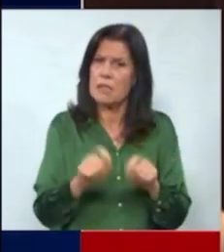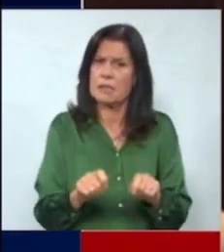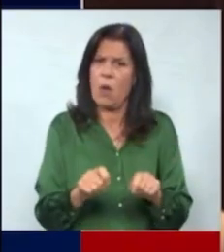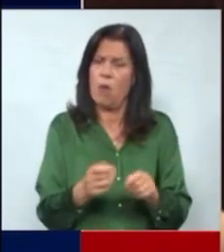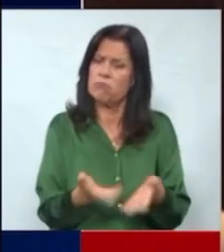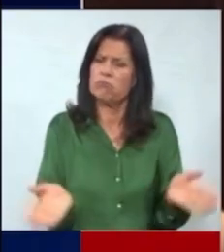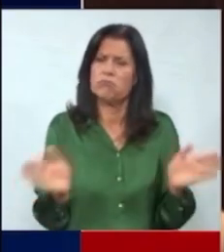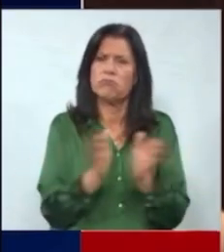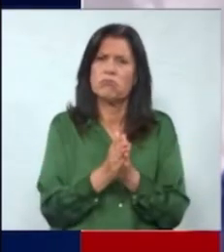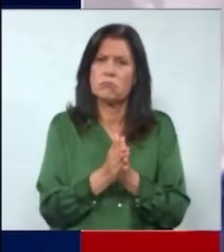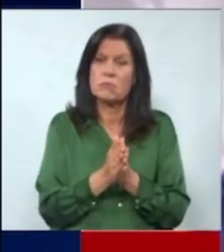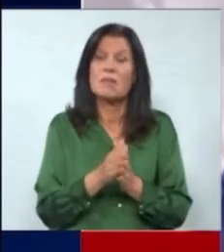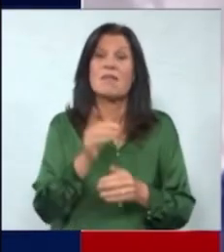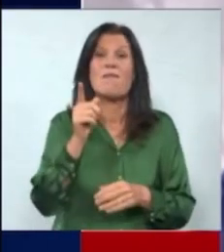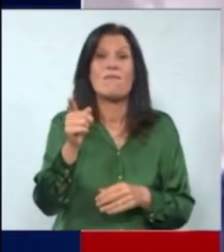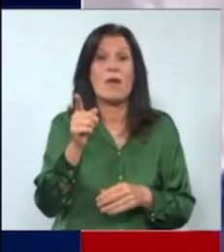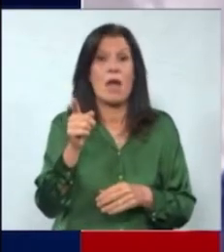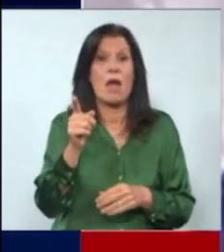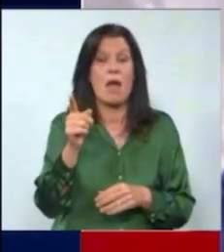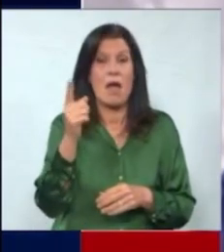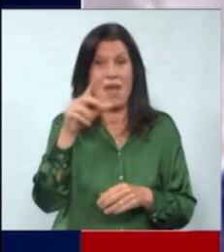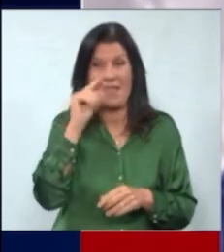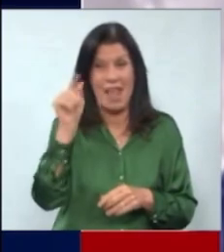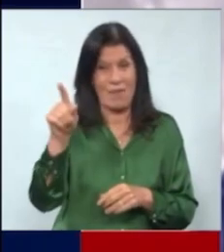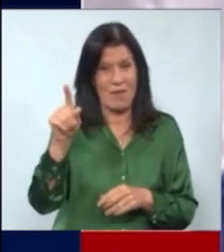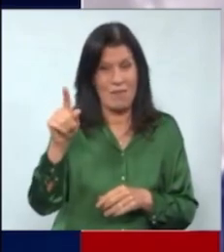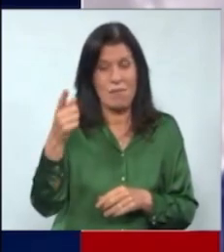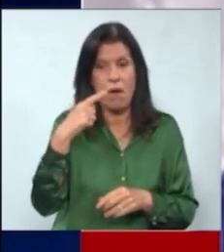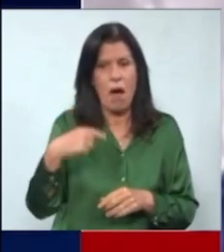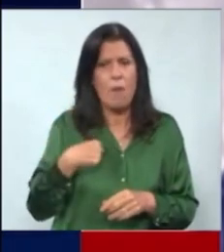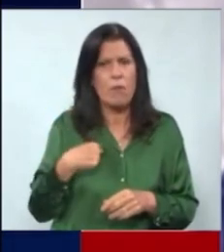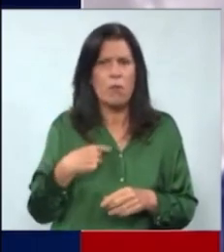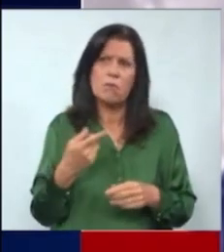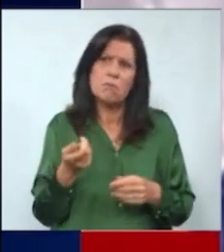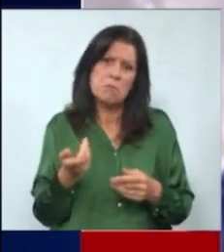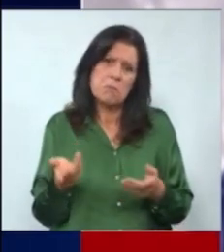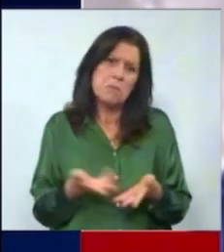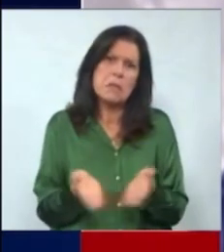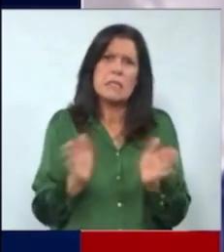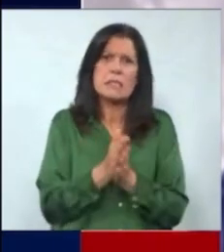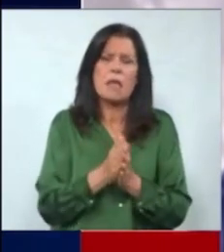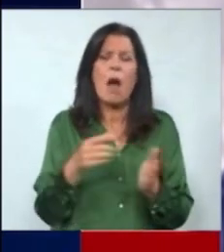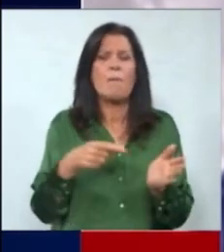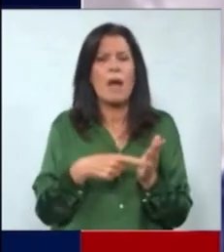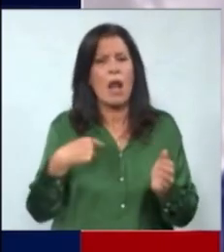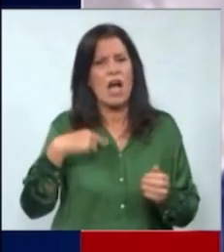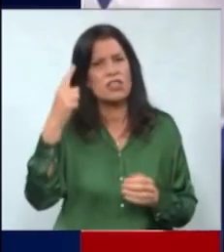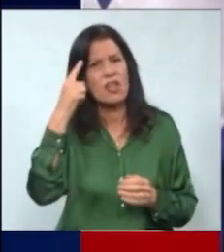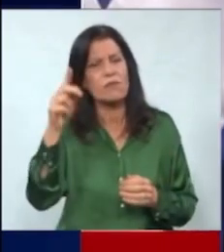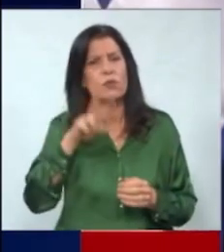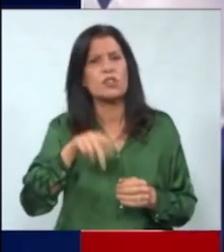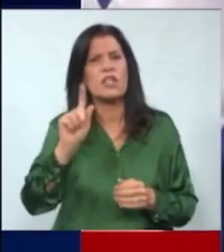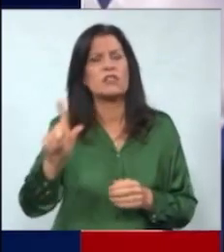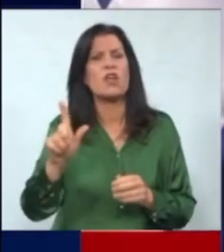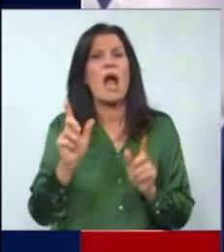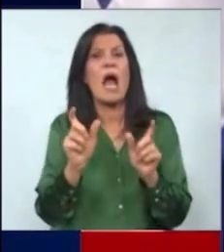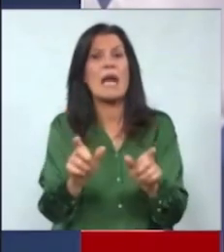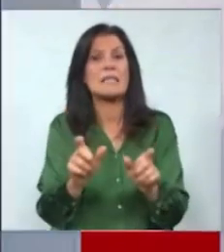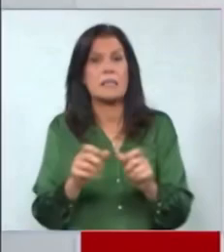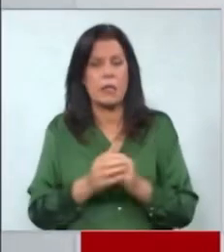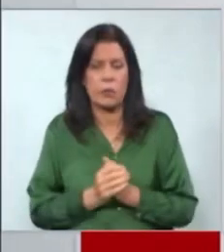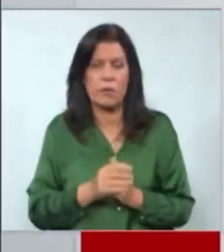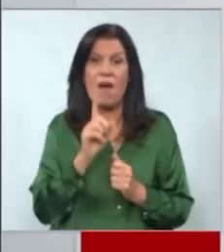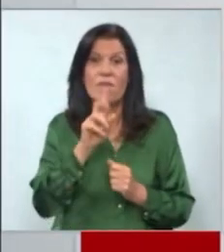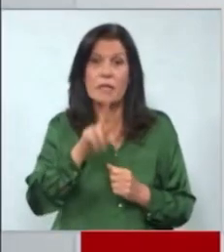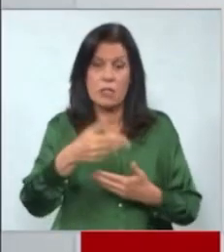במחוז תל אביב, הם אומרים לנו, זה נסגר מתום לב, חשבנו שהחסינות מגנה עליה. אבל יש מסמך שאנחנו יכולים פה לחשוף של המשטרה, שבו